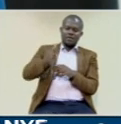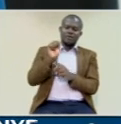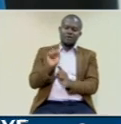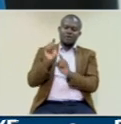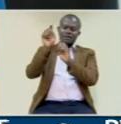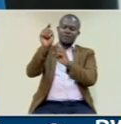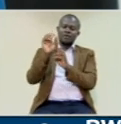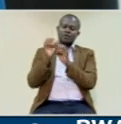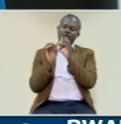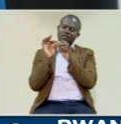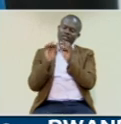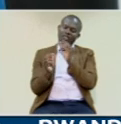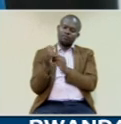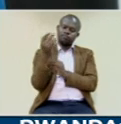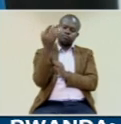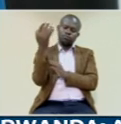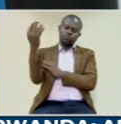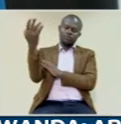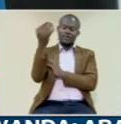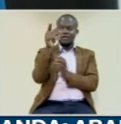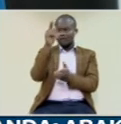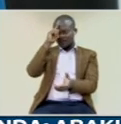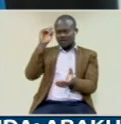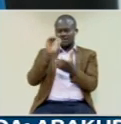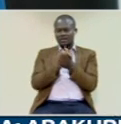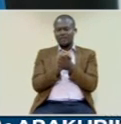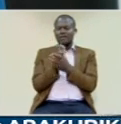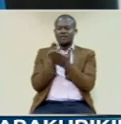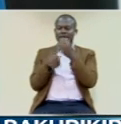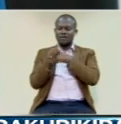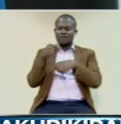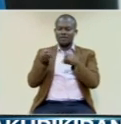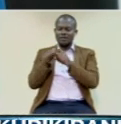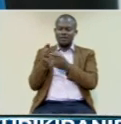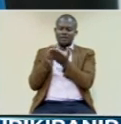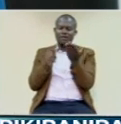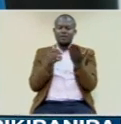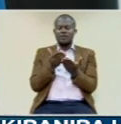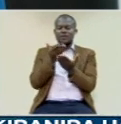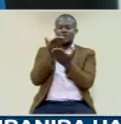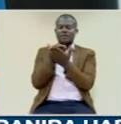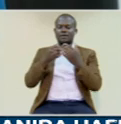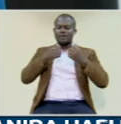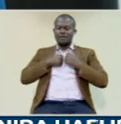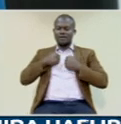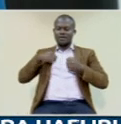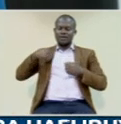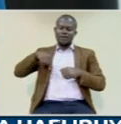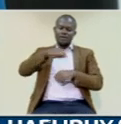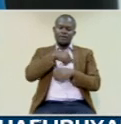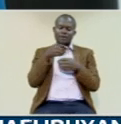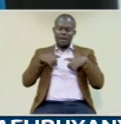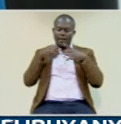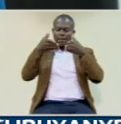bajyaga gucana urumuri rw'icyizere, icyo gikorwa nacyo twakibagejejeho abanyarwanda bacu